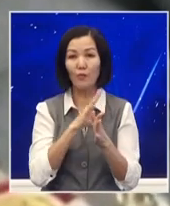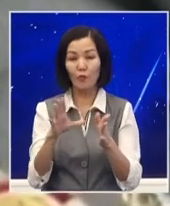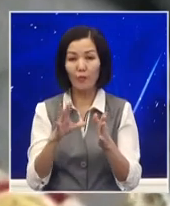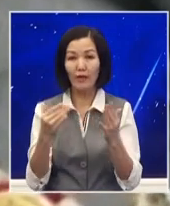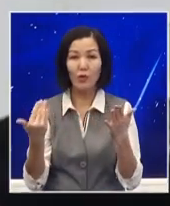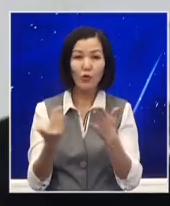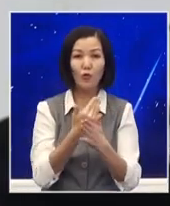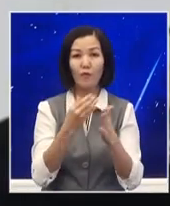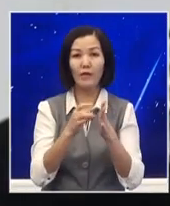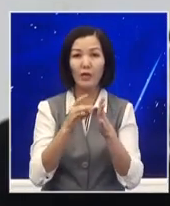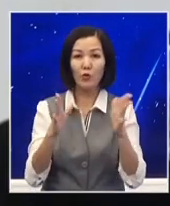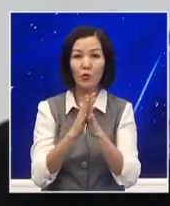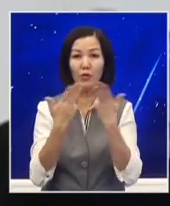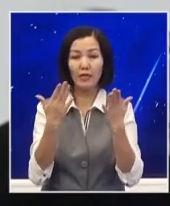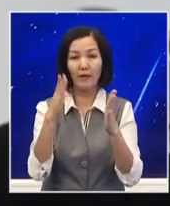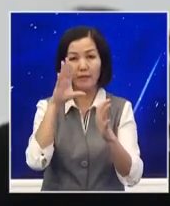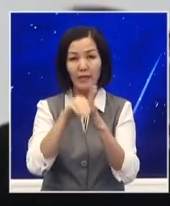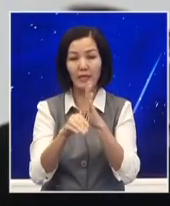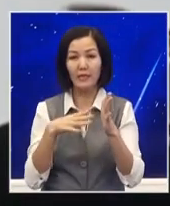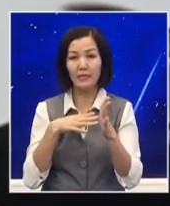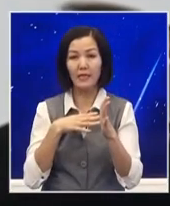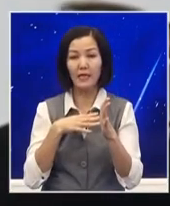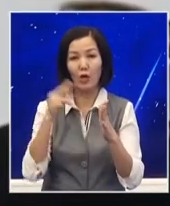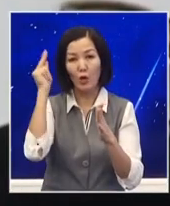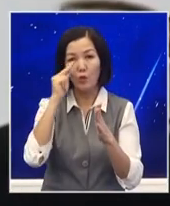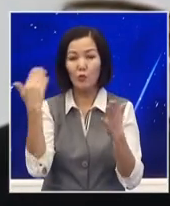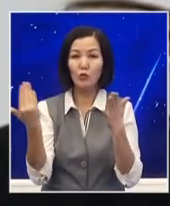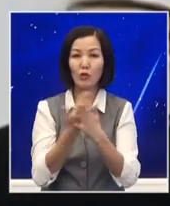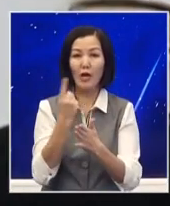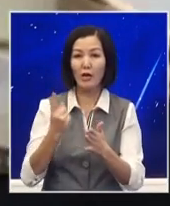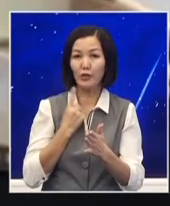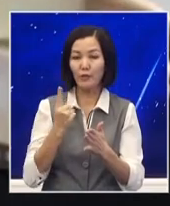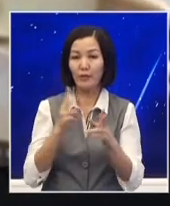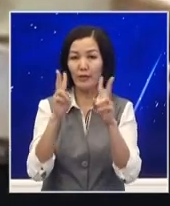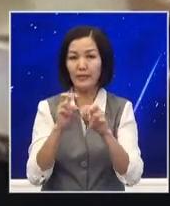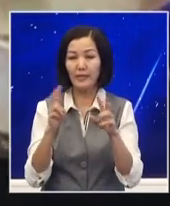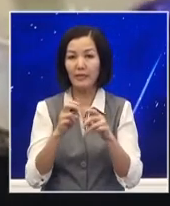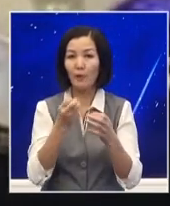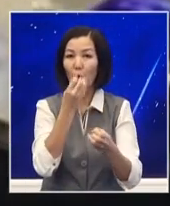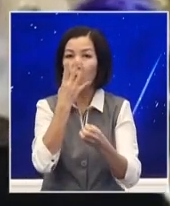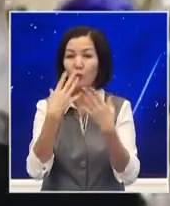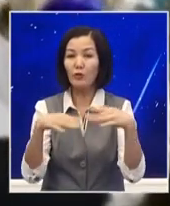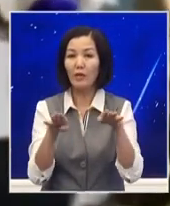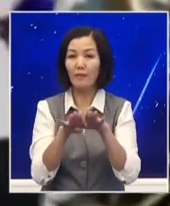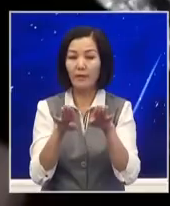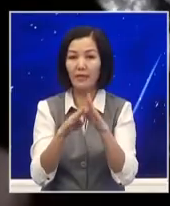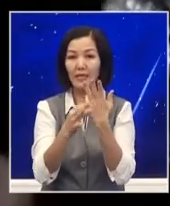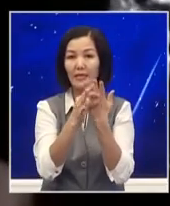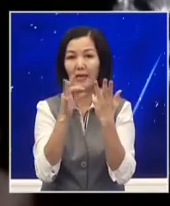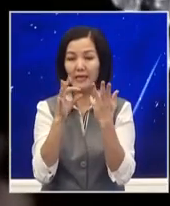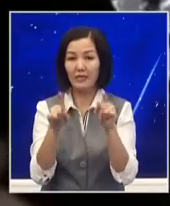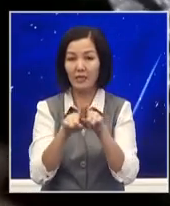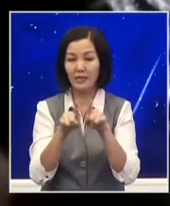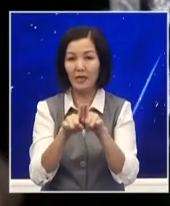идея зергерлік дизайн курсына барып жүргенде келген. Содан жас шебер көп ізденіп гүл тәріздер сақинаны жасап шығарған. Бірегей жүзіктің